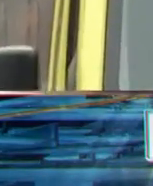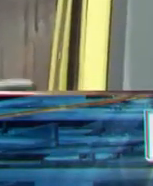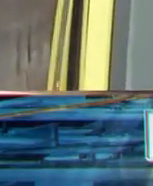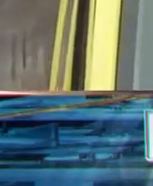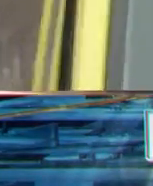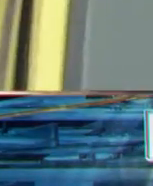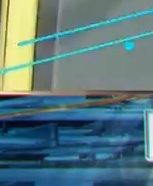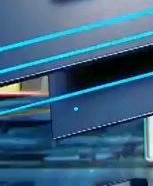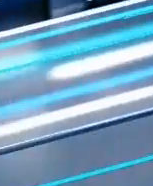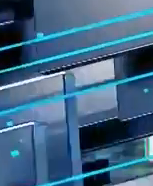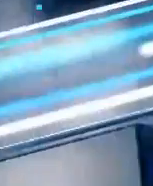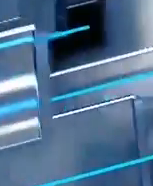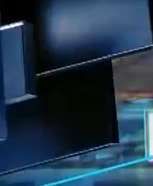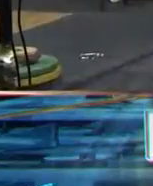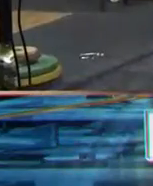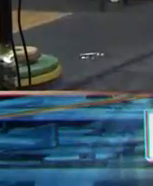көрсетті.